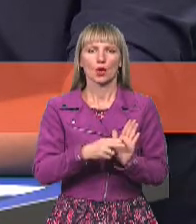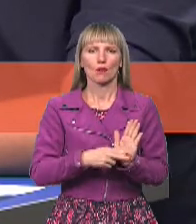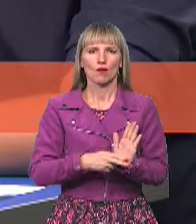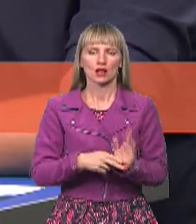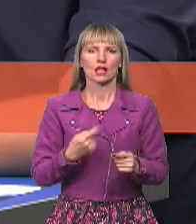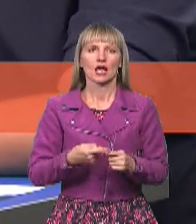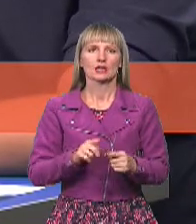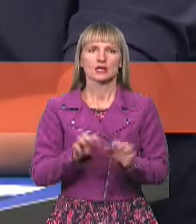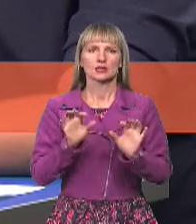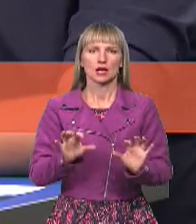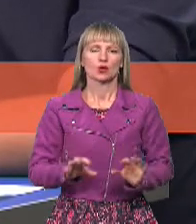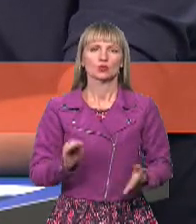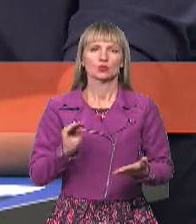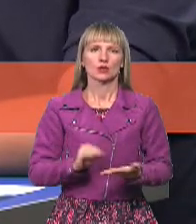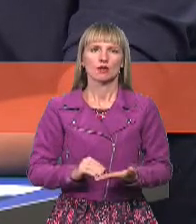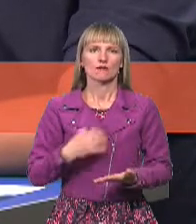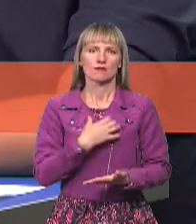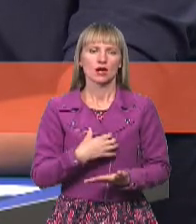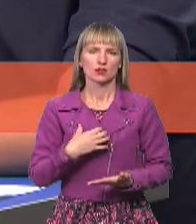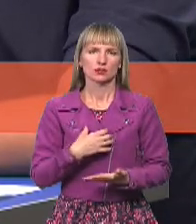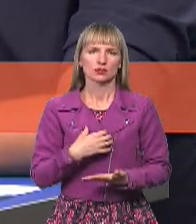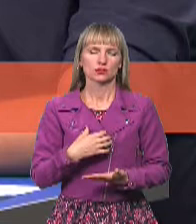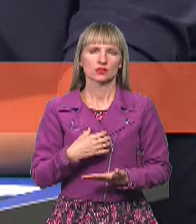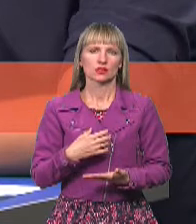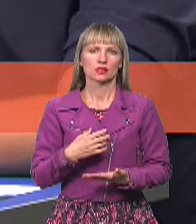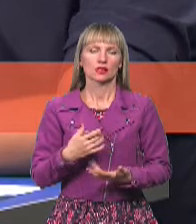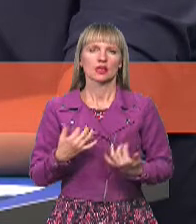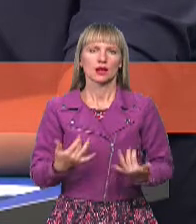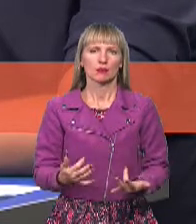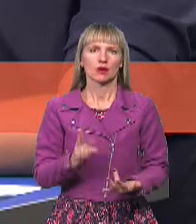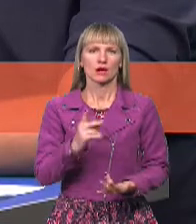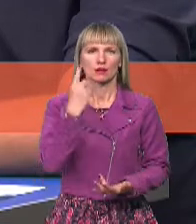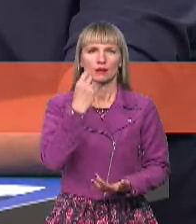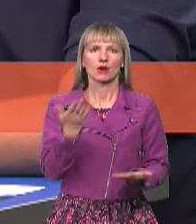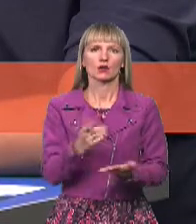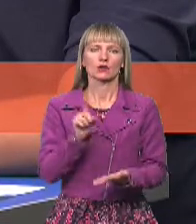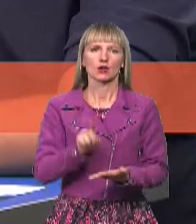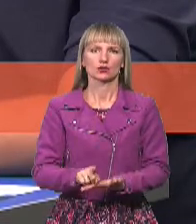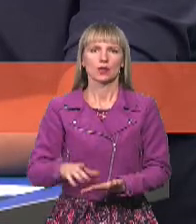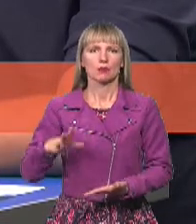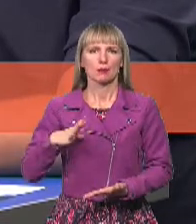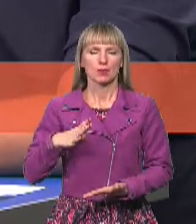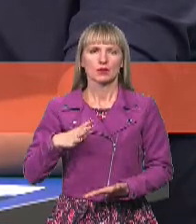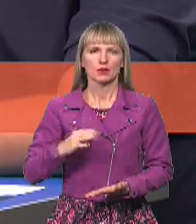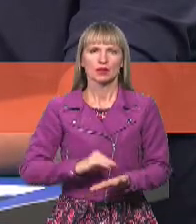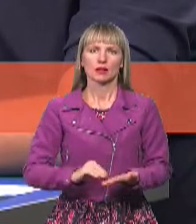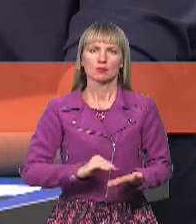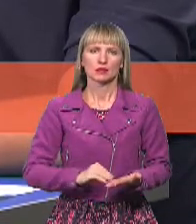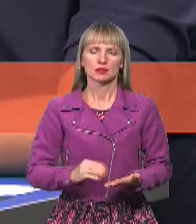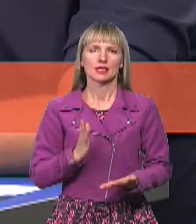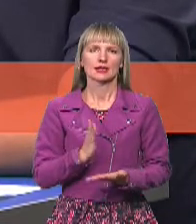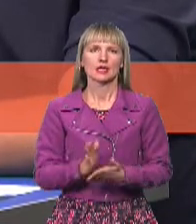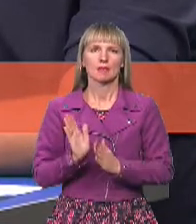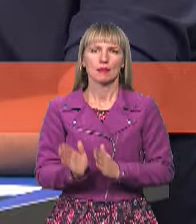закон устанавливает основные требования к информации, которая должна быть на маркировке. Есть целый